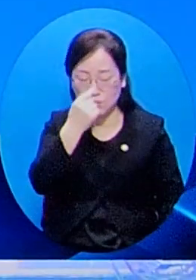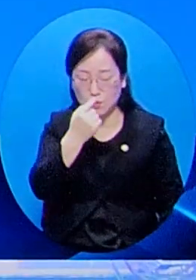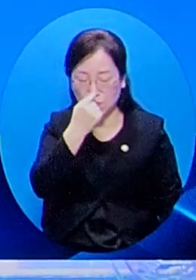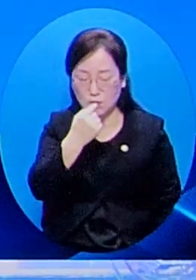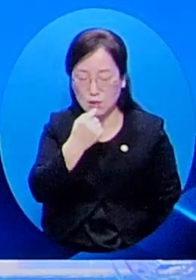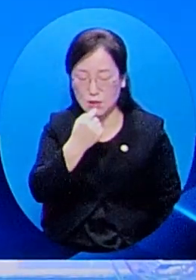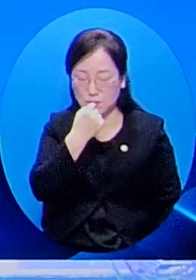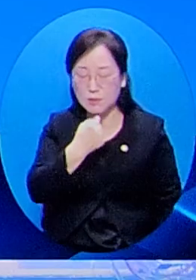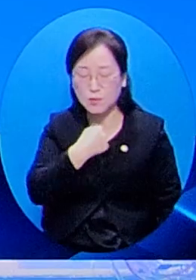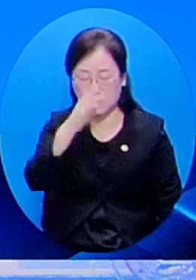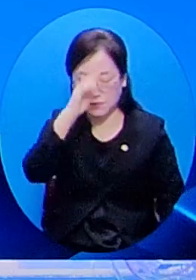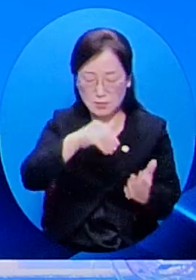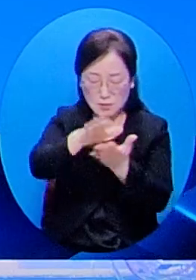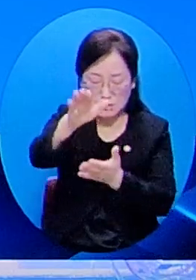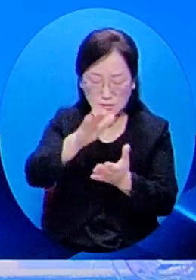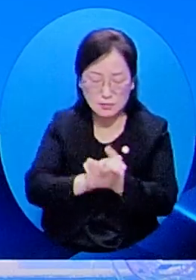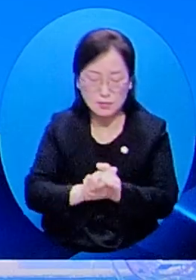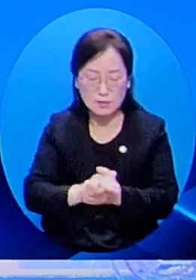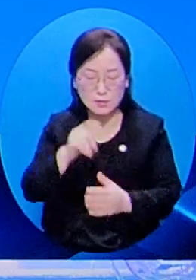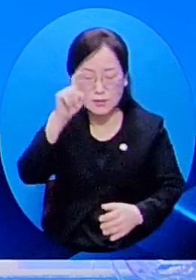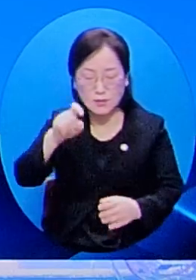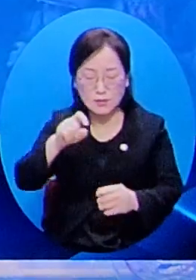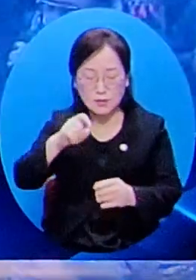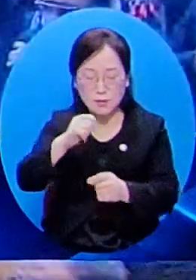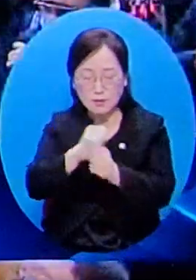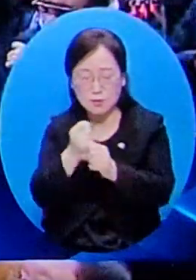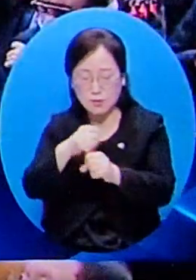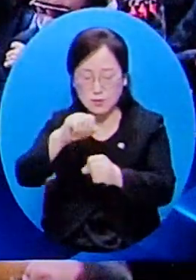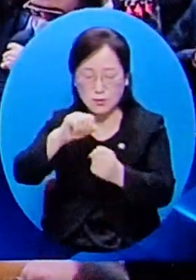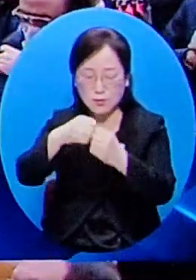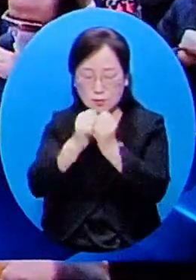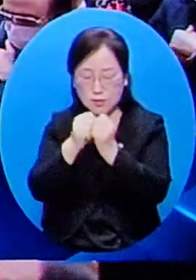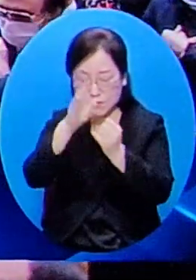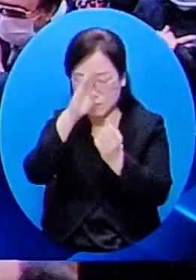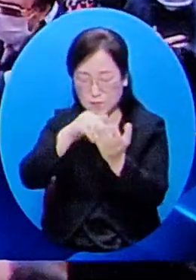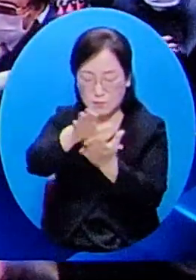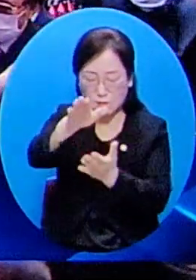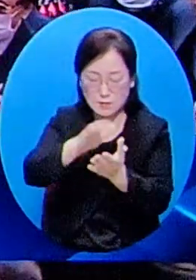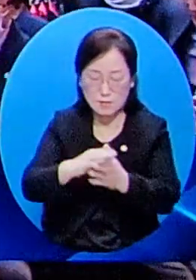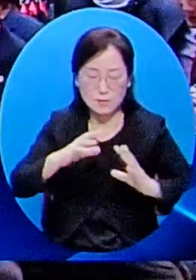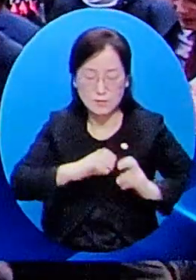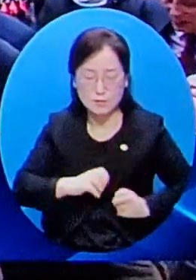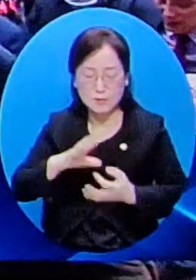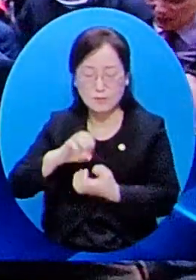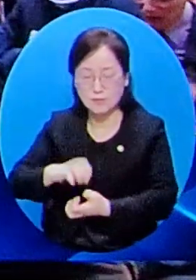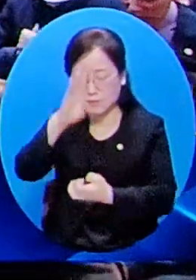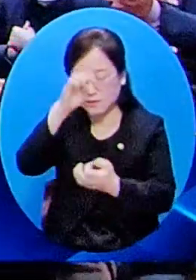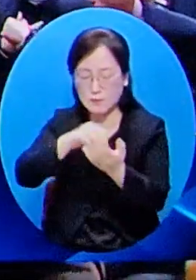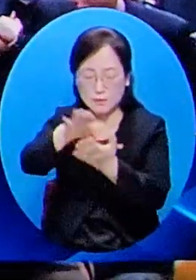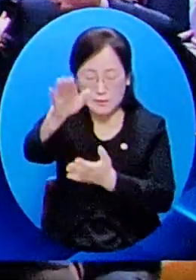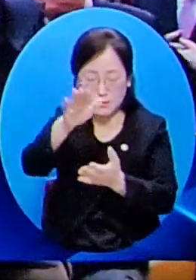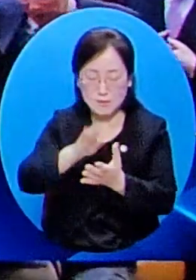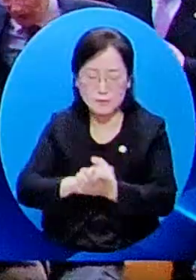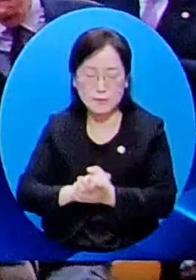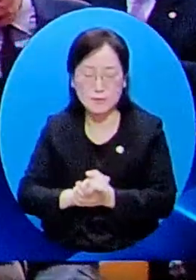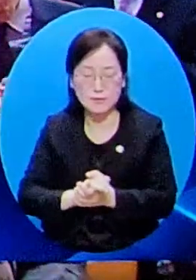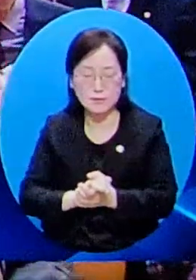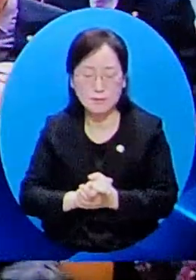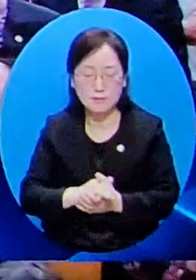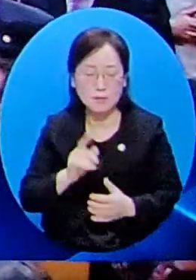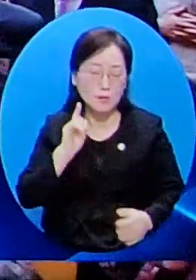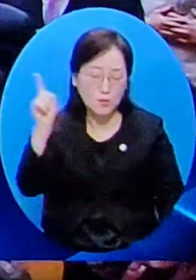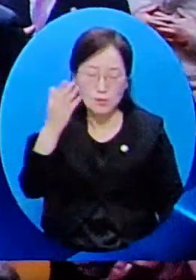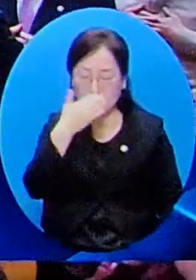목의 질병은 떠나갈지어다. 어깨, 척추, 허리, 관절의 병이 물러갈지어다. 심장병, 위장병이 떠나갈지어다.